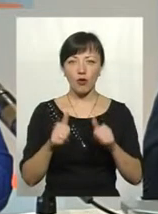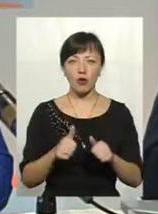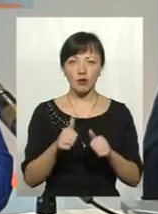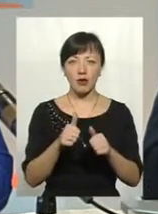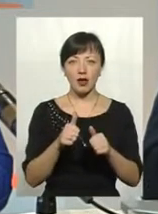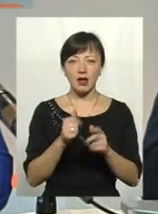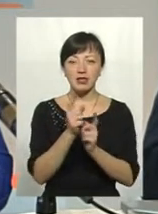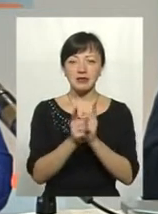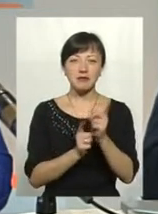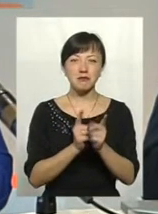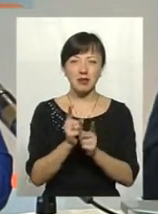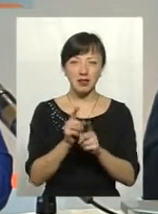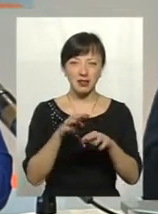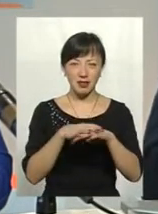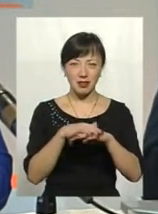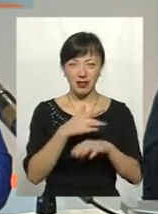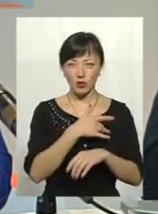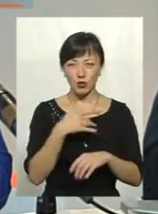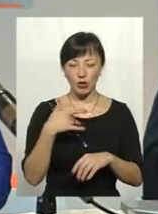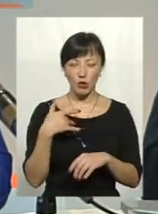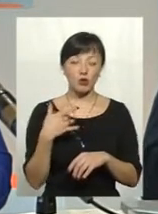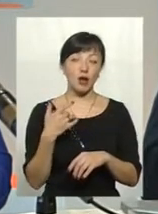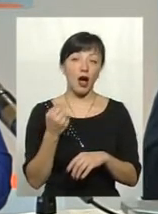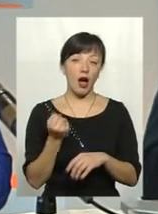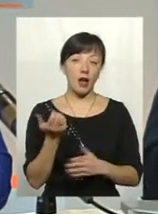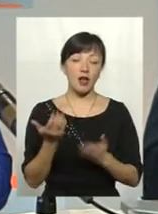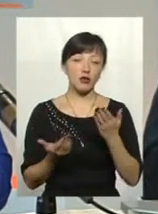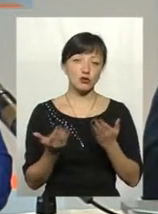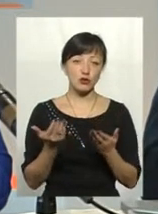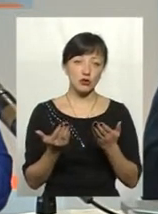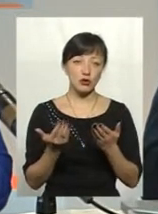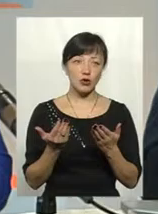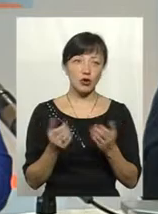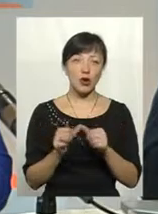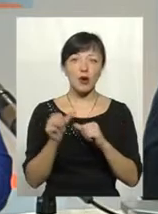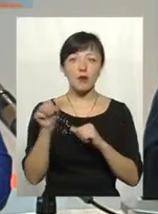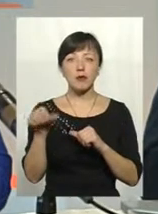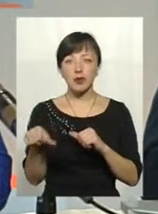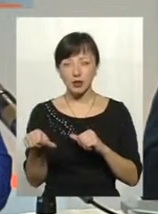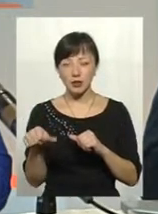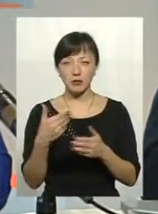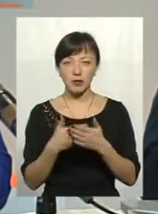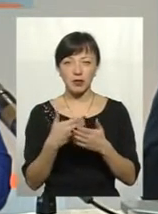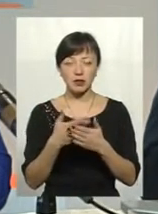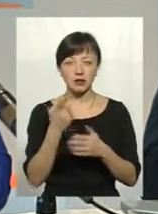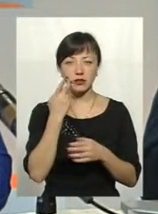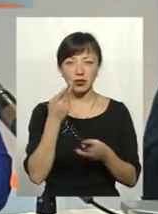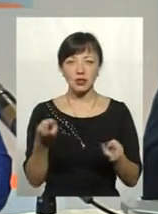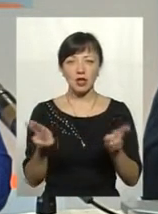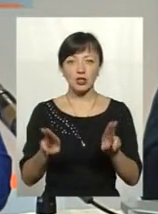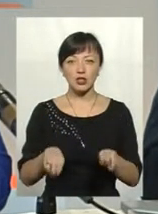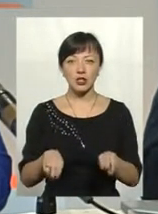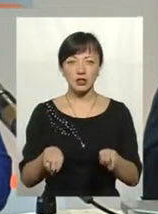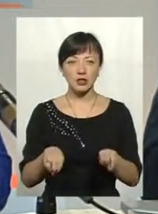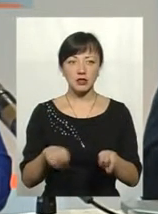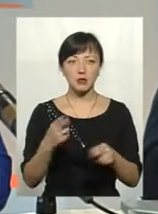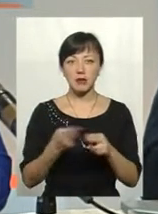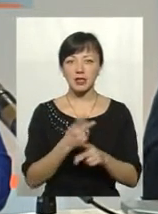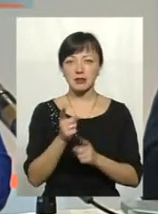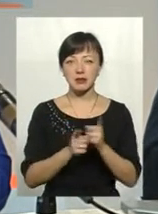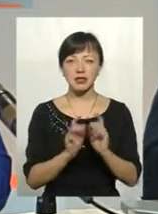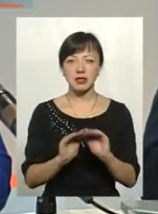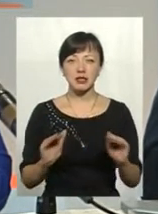фіброзних змін. А якщо це туберкульоз позалегеневої локалізації, то, як правило, проходить без змін,